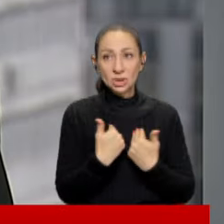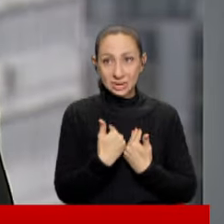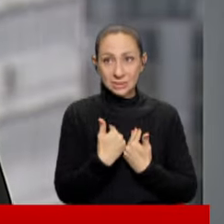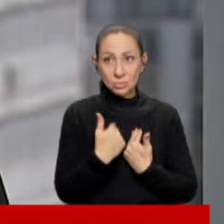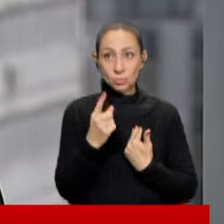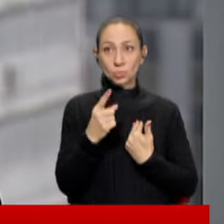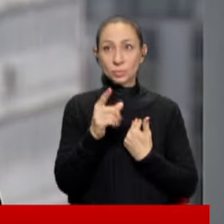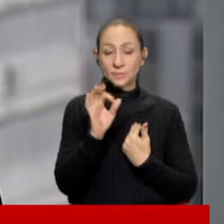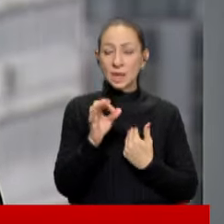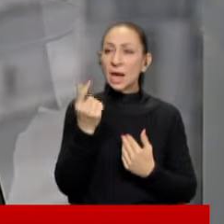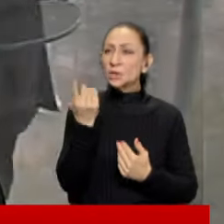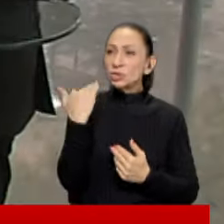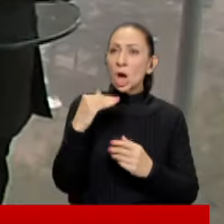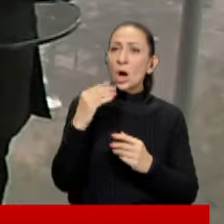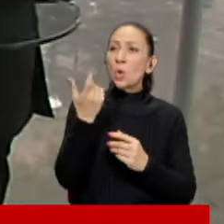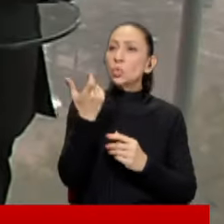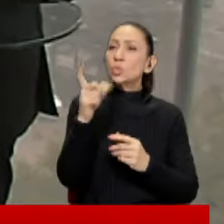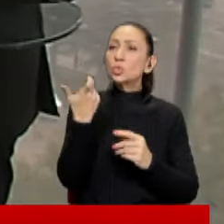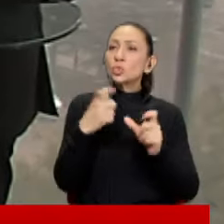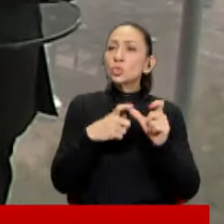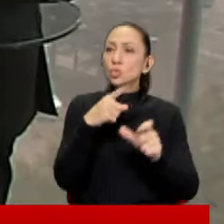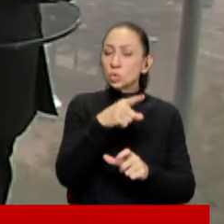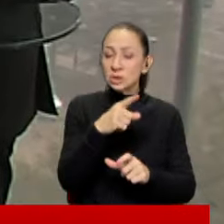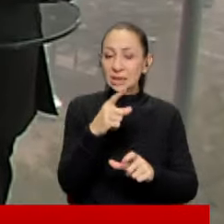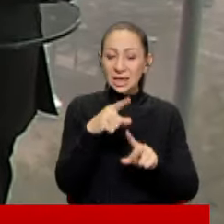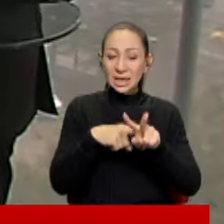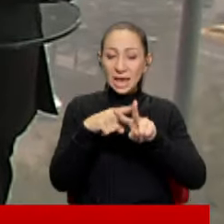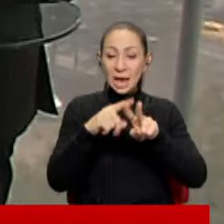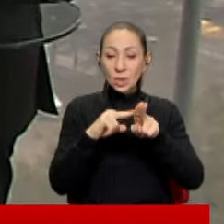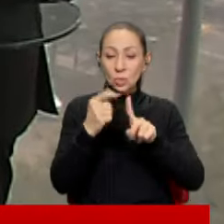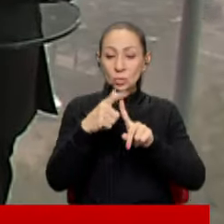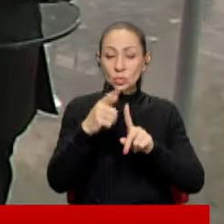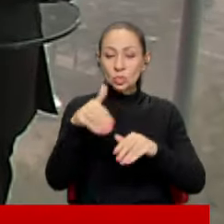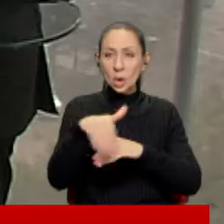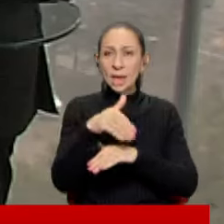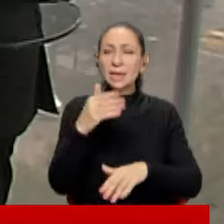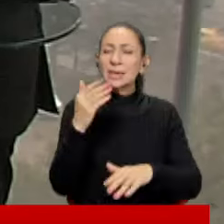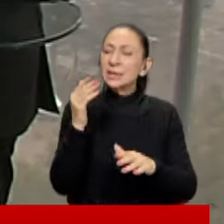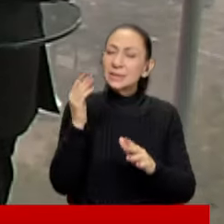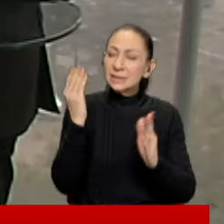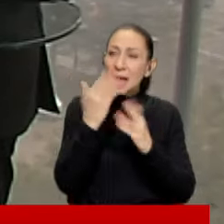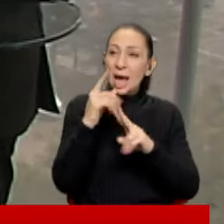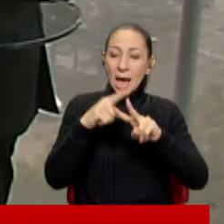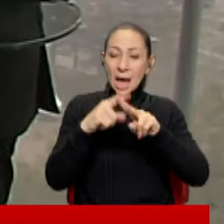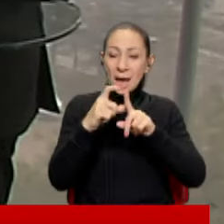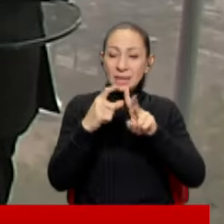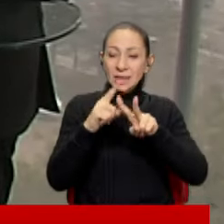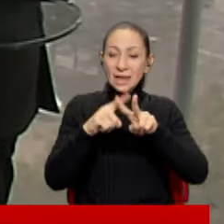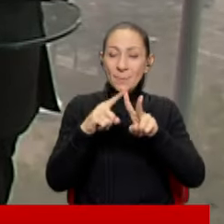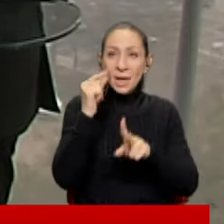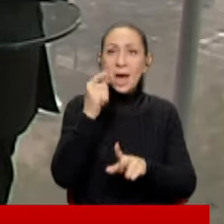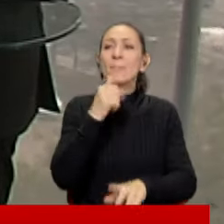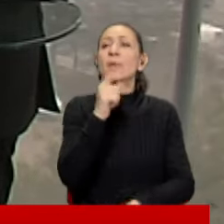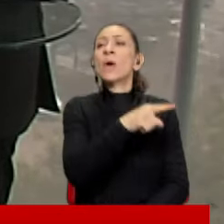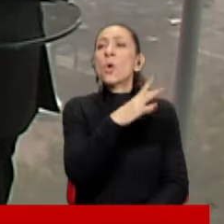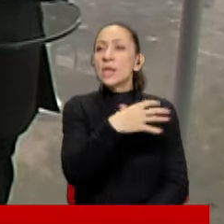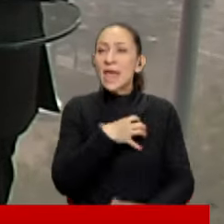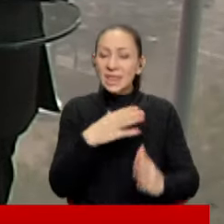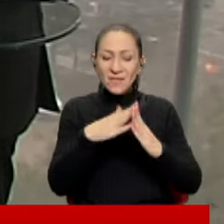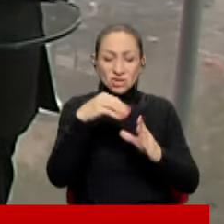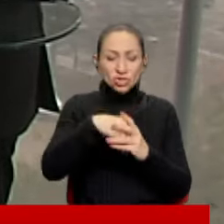bunu önce Ulus'ta, özür dilerim, Ulus'ta Yakut Sokak'taydı. Yanılmıyorsam Adnan Bey, Adnan abi. O kendi